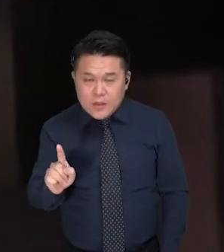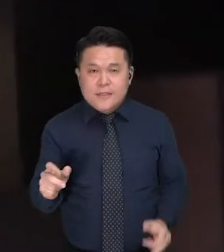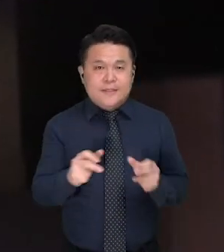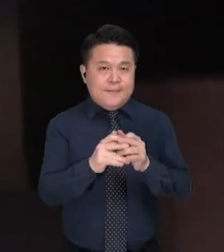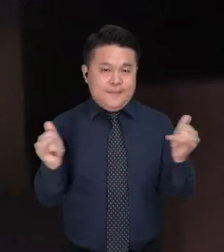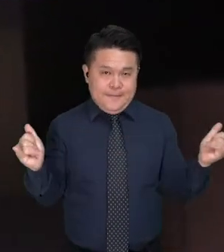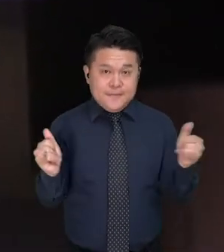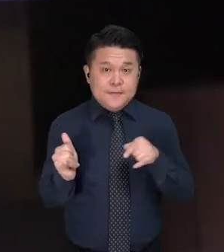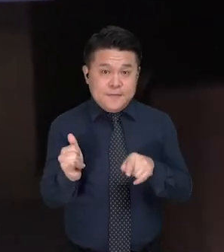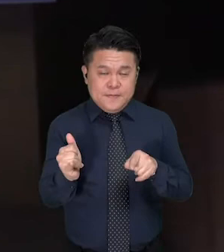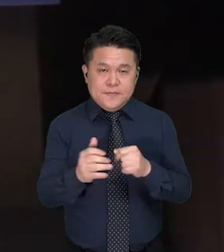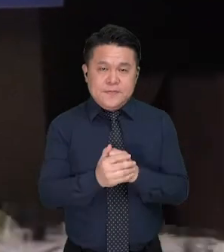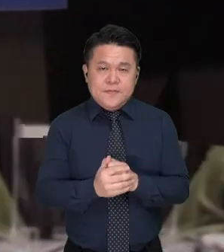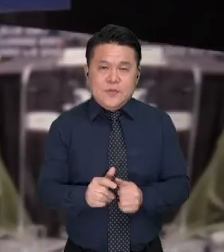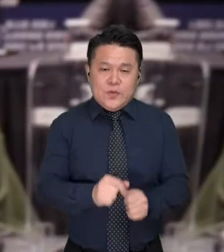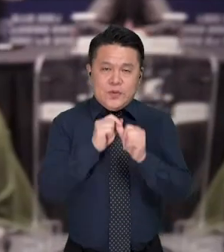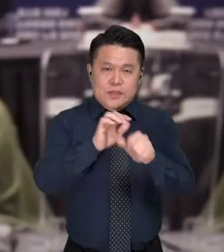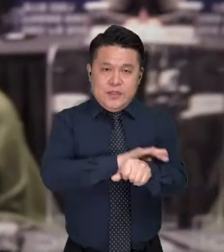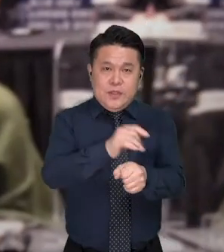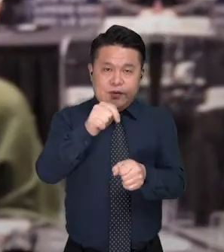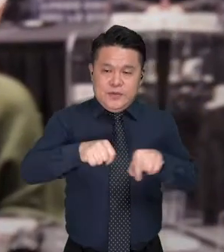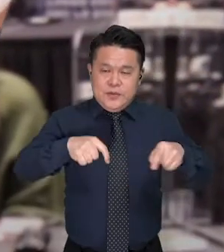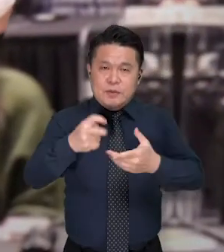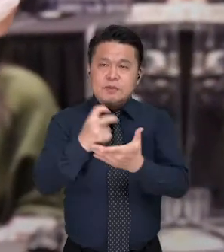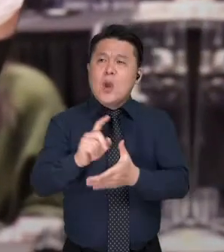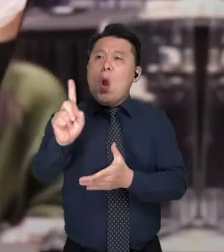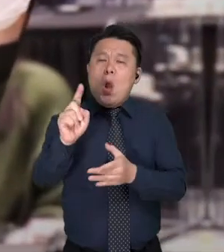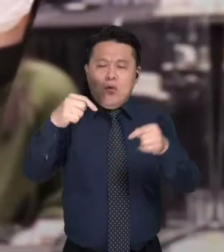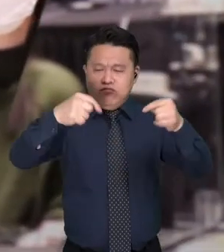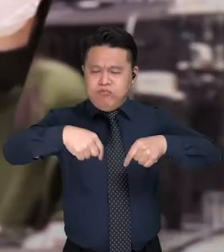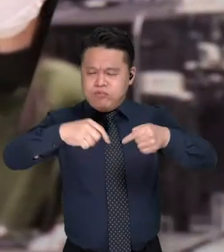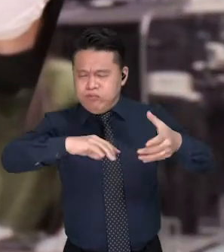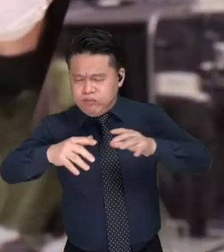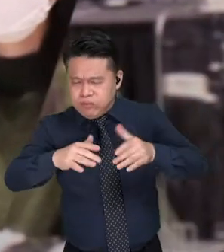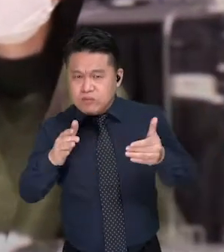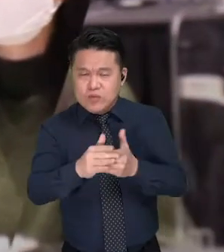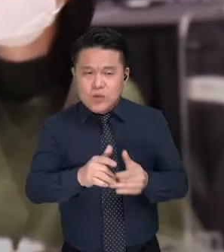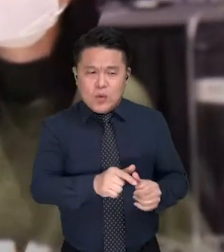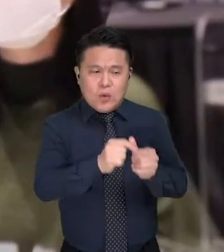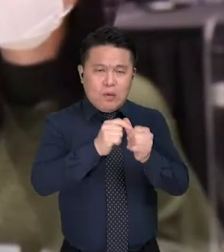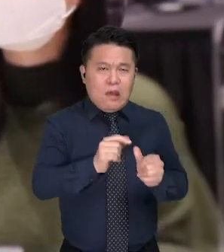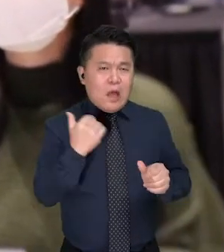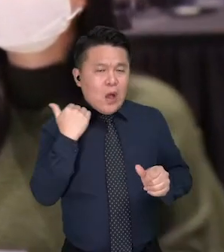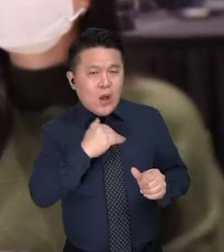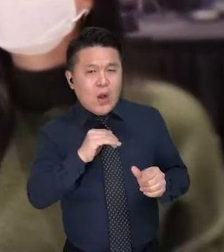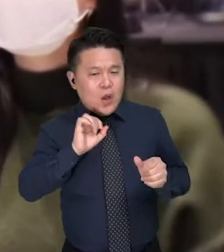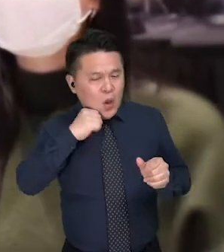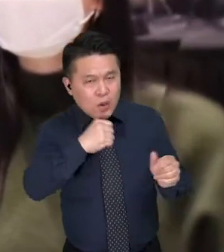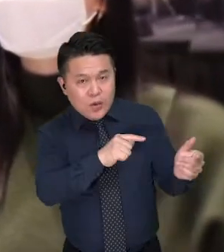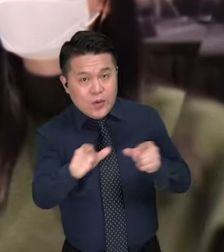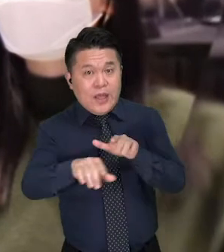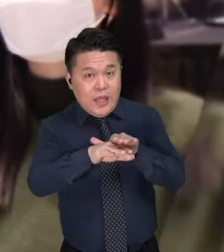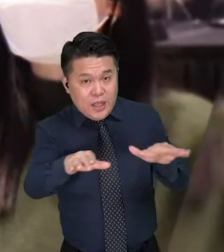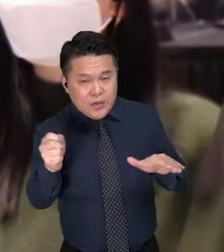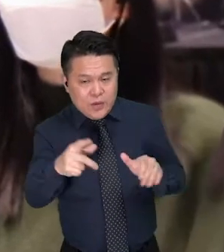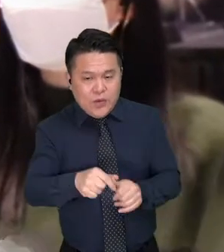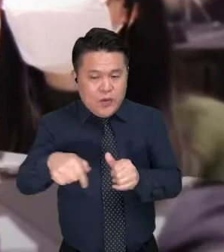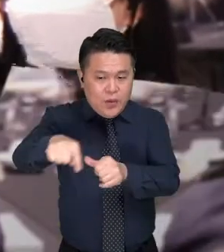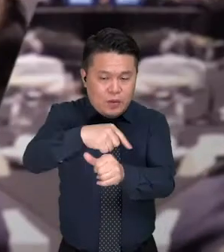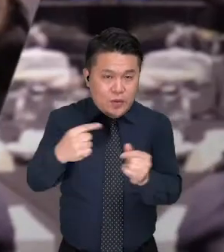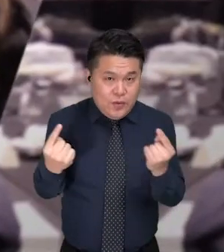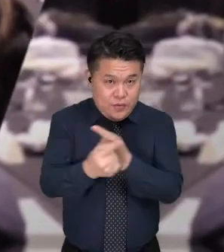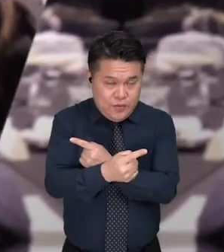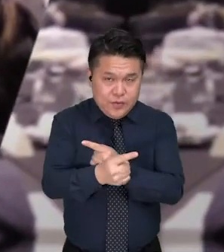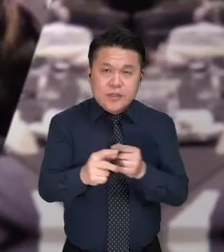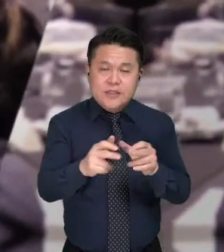컨퍼런스는 장애인 당사자의 고용 안정을 위한 정책 방향을 논의하여 고용 사각지대를 해소하고 고용 환경 개선을